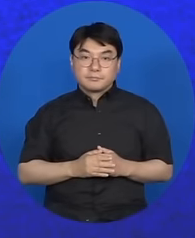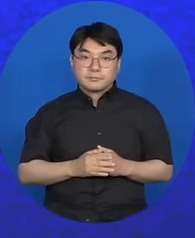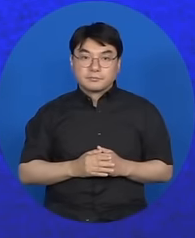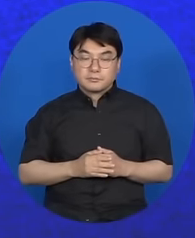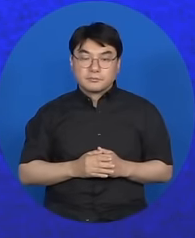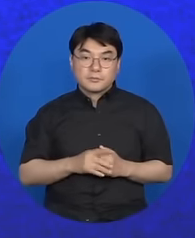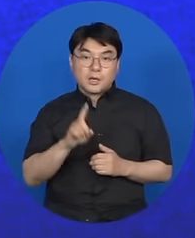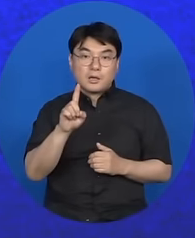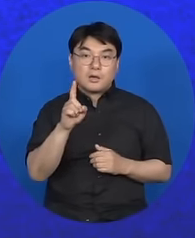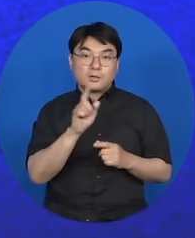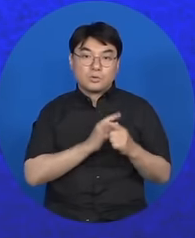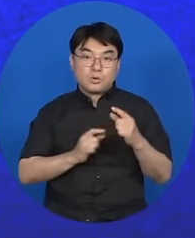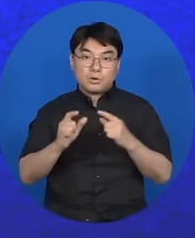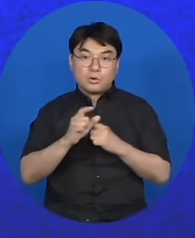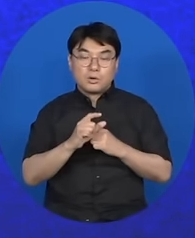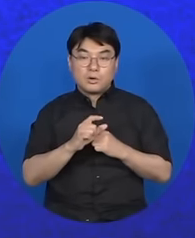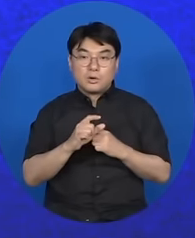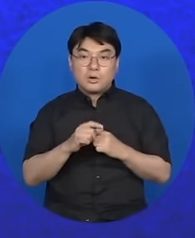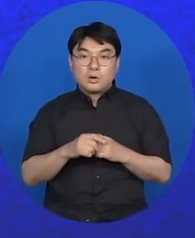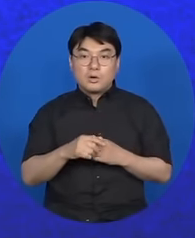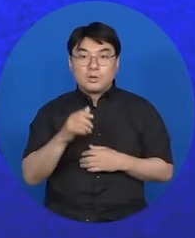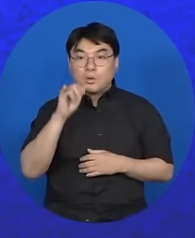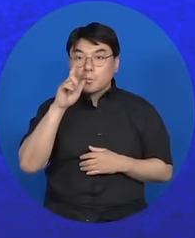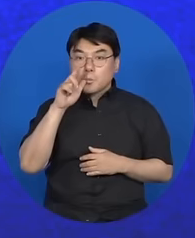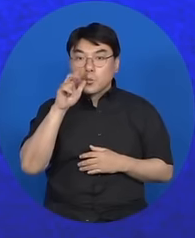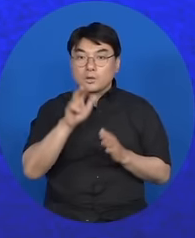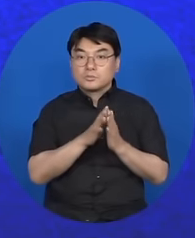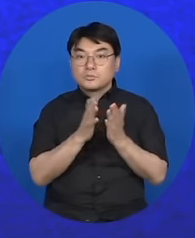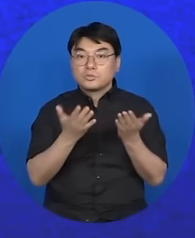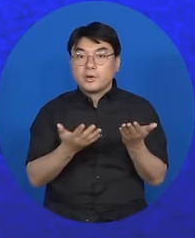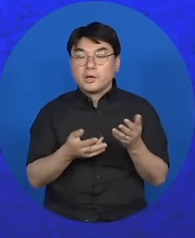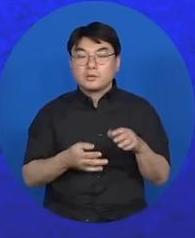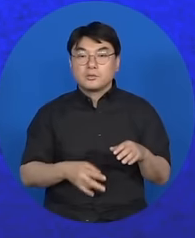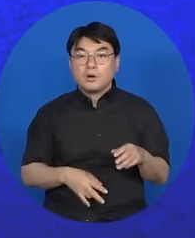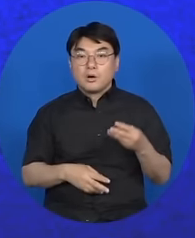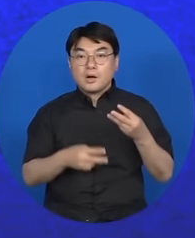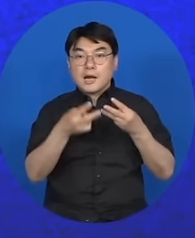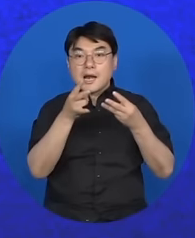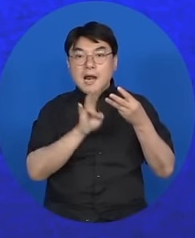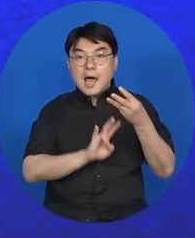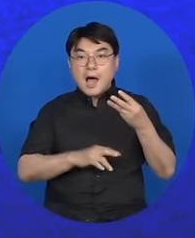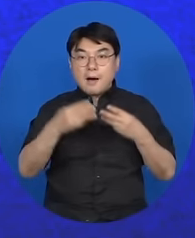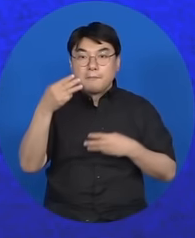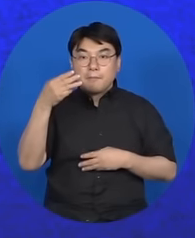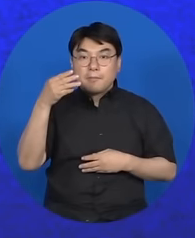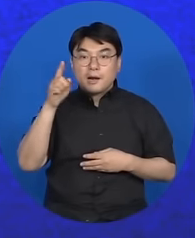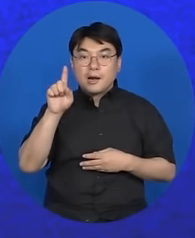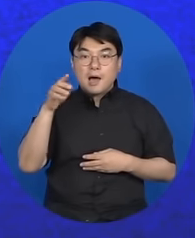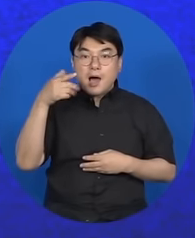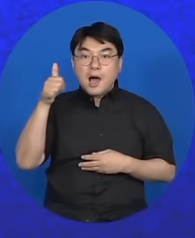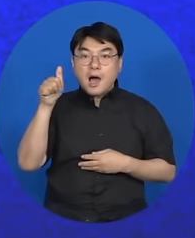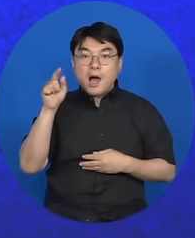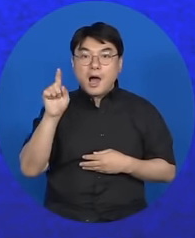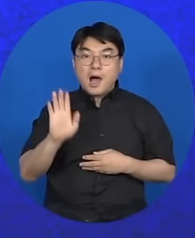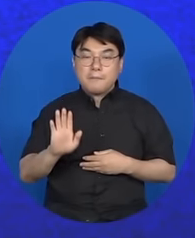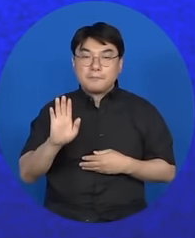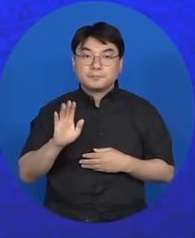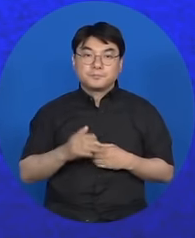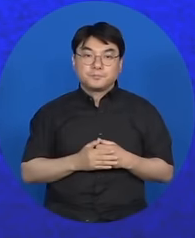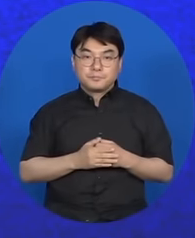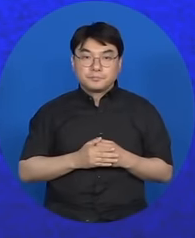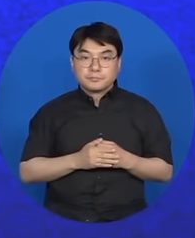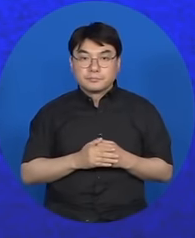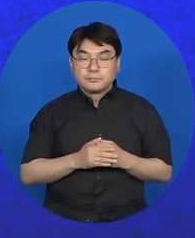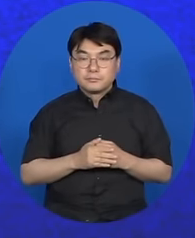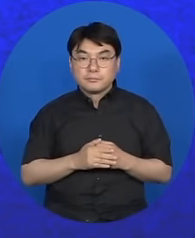여러분 여호수아서의 라합을 아실 겁니다. 여호수아 시리즈에 다루었는데 하나님께서 정탐꾼 둘을 보내시죠. 그리고 여호수아가